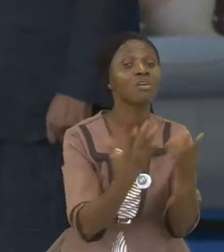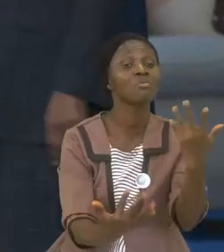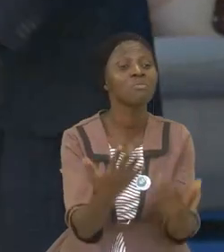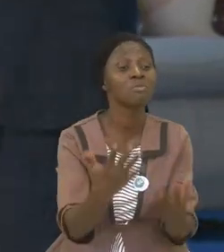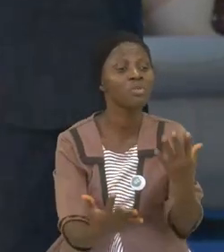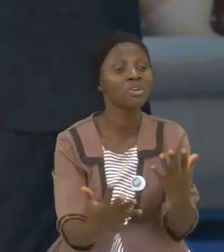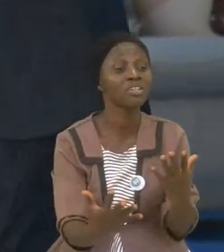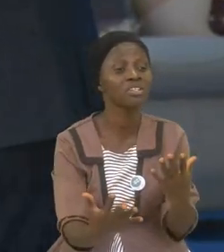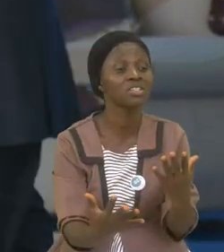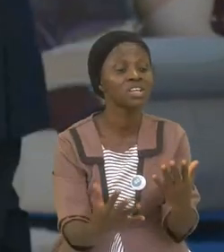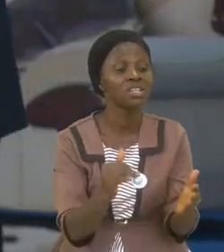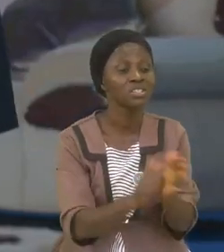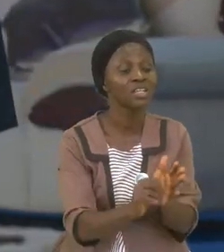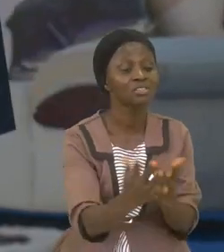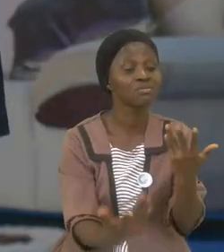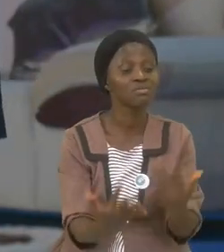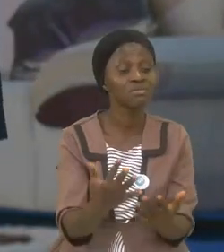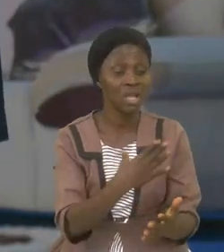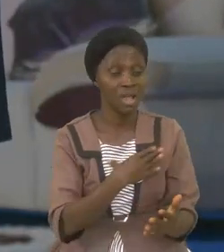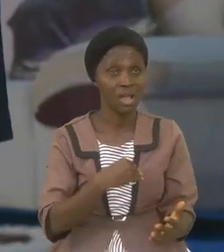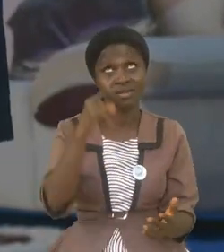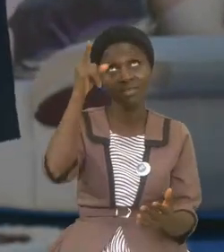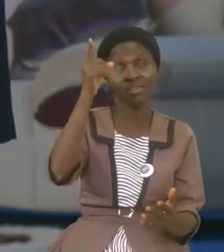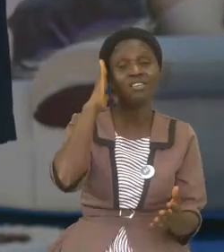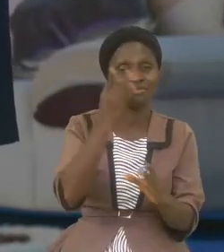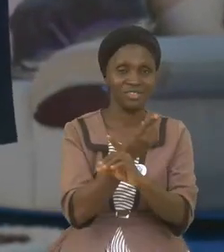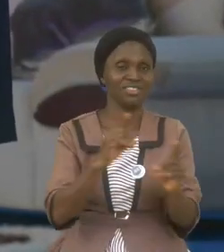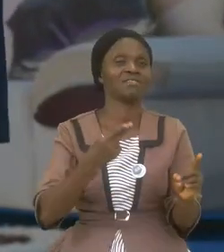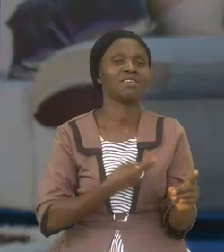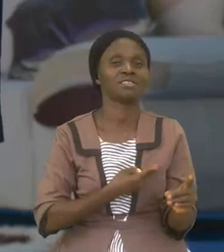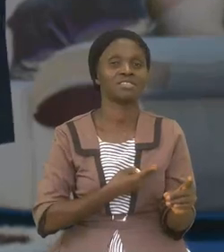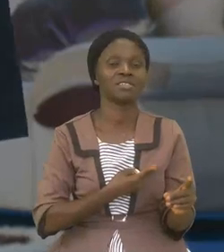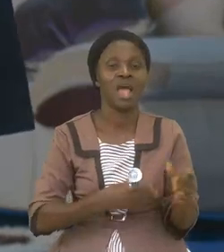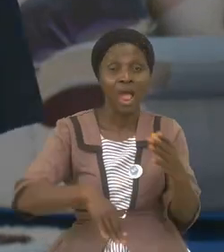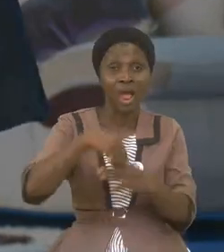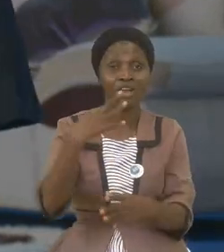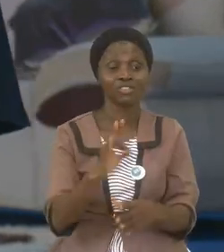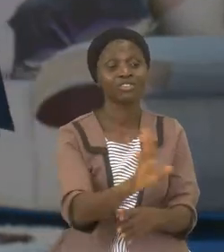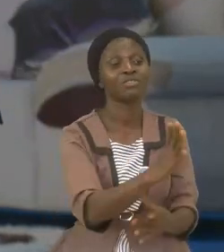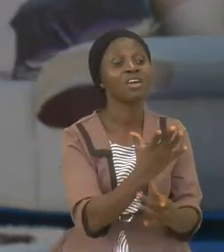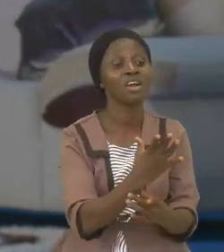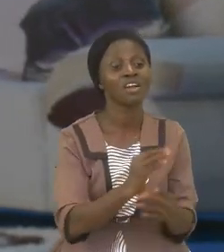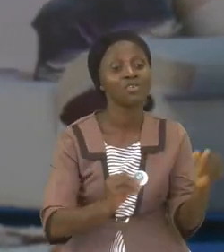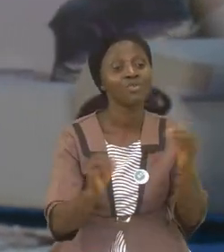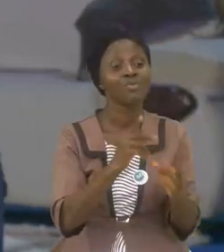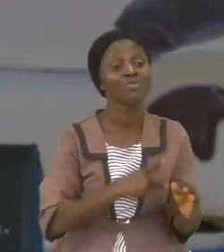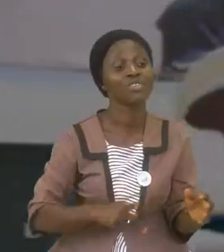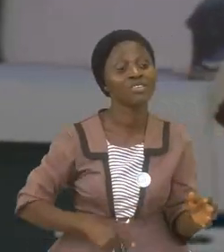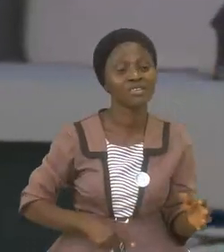peut nous délivrer de la fournaise ardente et il